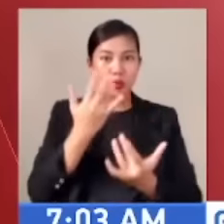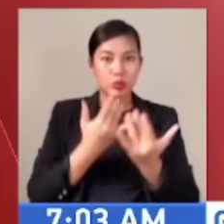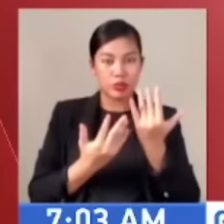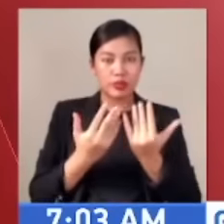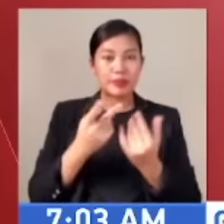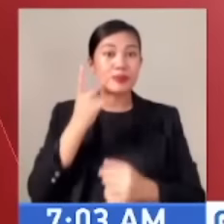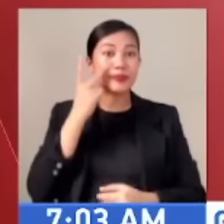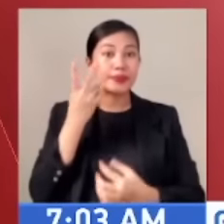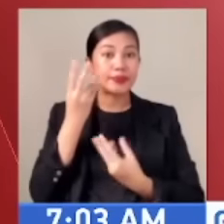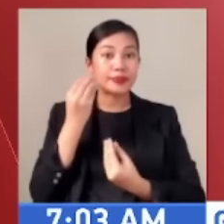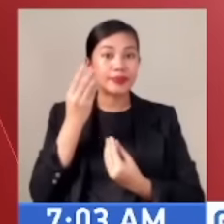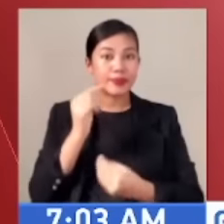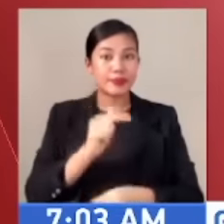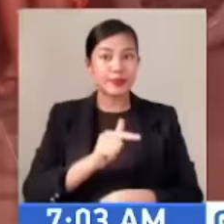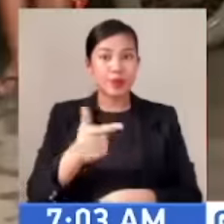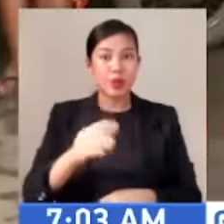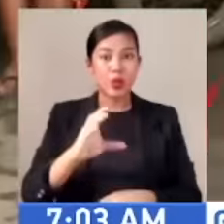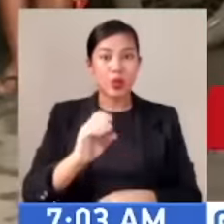Turin!